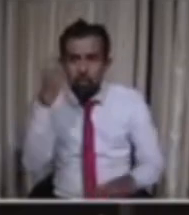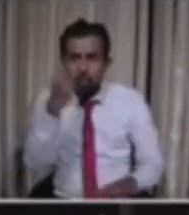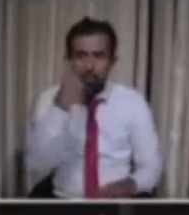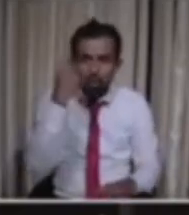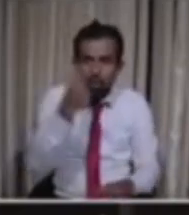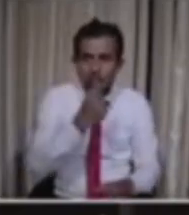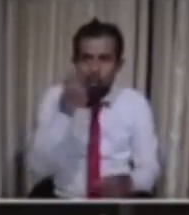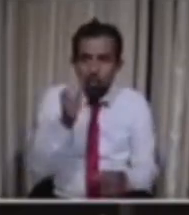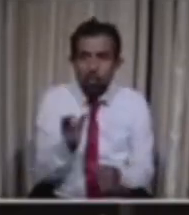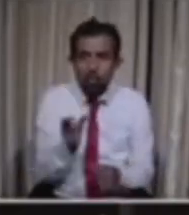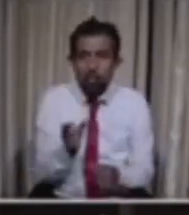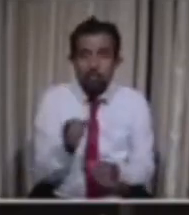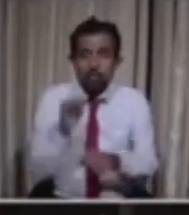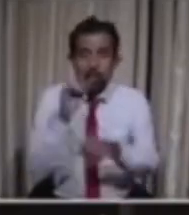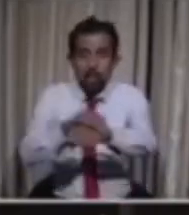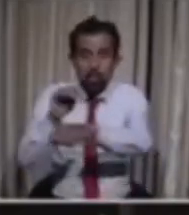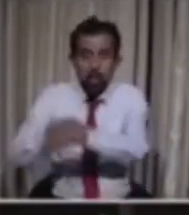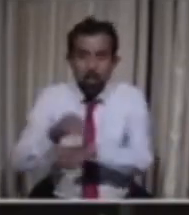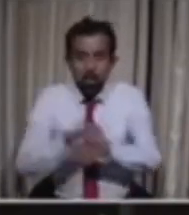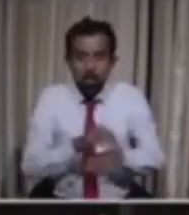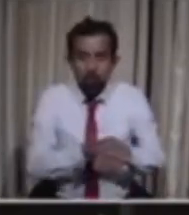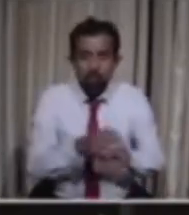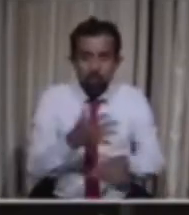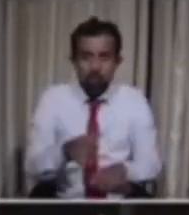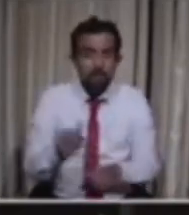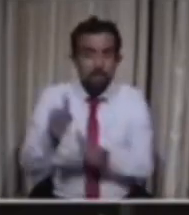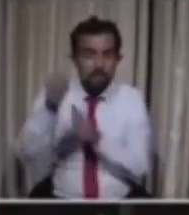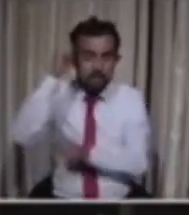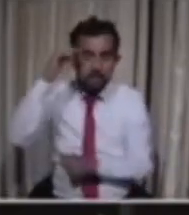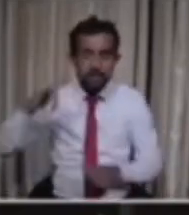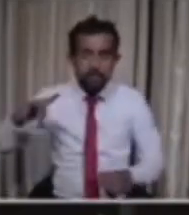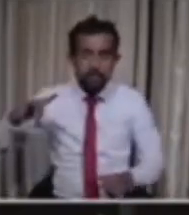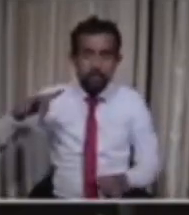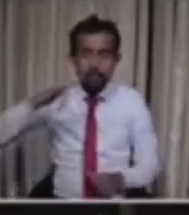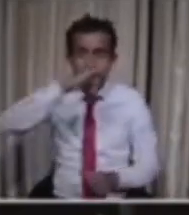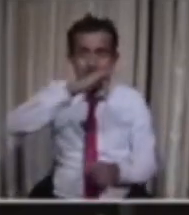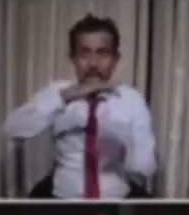கைது செய்யப்பட்டிருக்கின்றார். அவர் விமானத்தில் ஏறி அந்த கதிரையில் அமர்கின்ற வரையில்